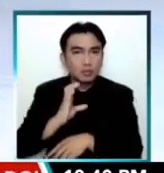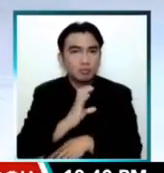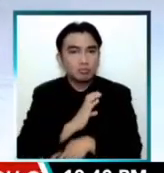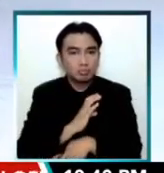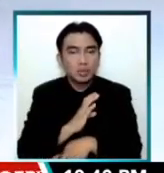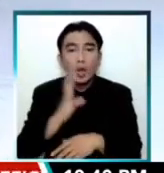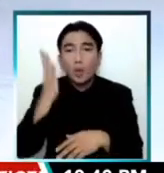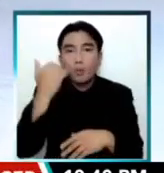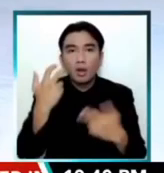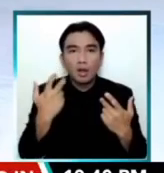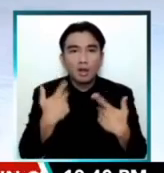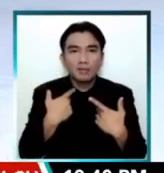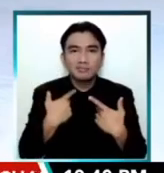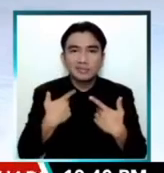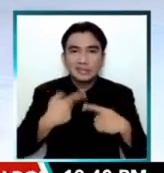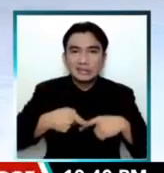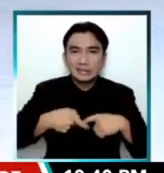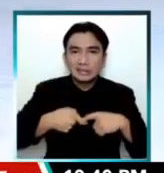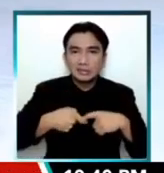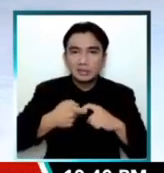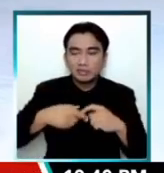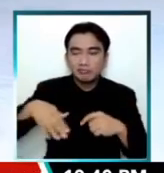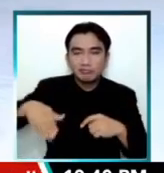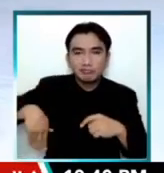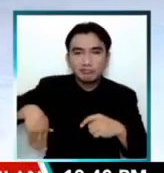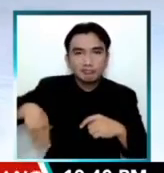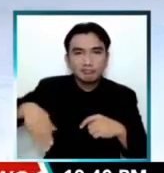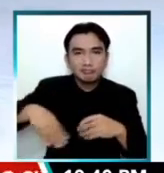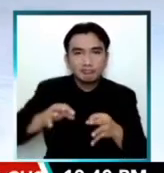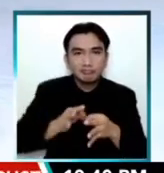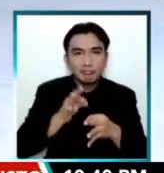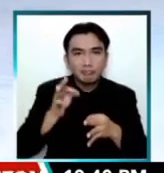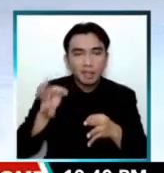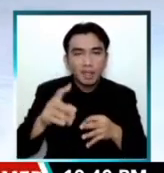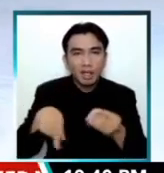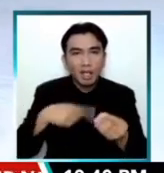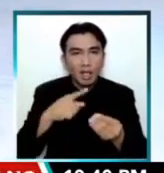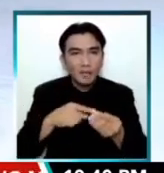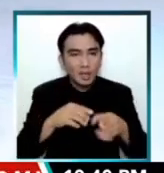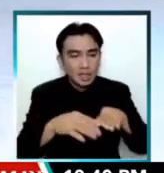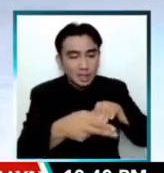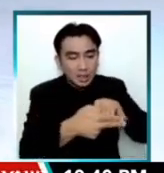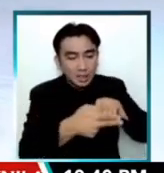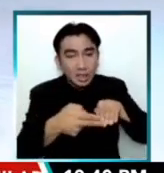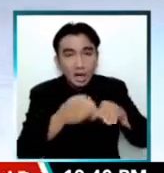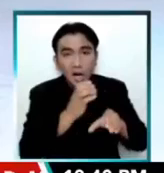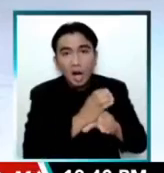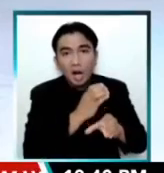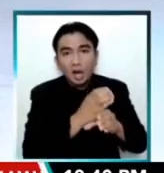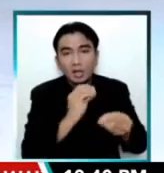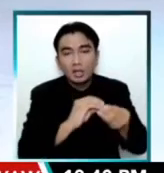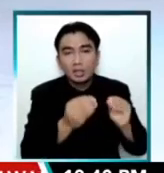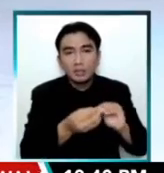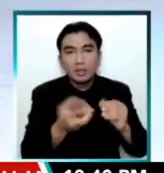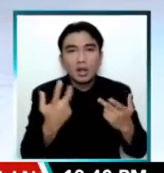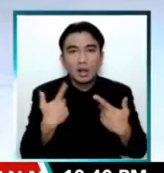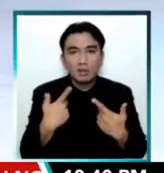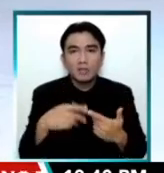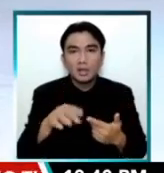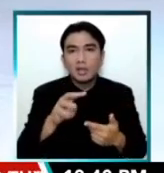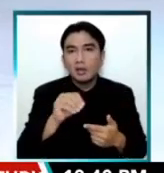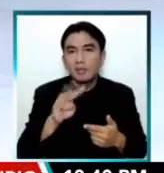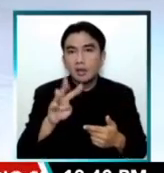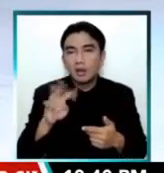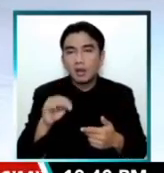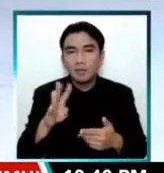sa pag-imprenta ng plaka. Kung maaprubahan ito, matatapos daw nila ang nasa 14 na milyong plakang backlog sa loob